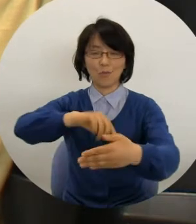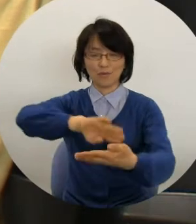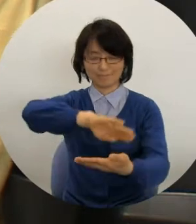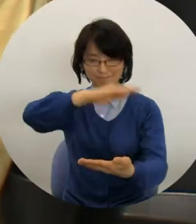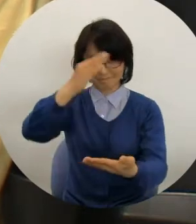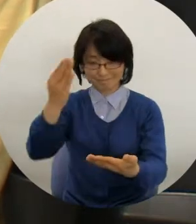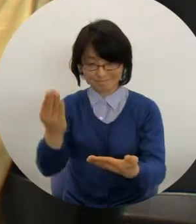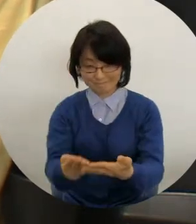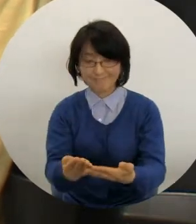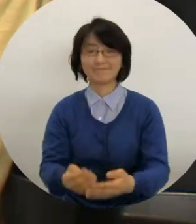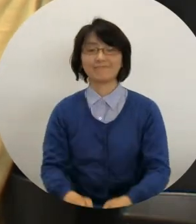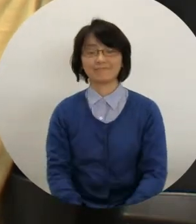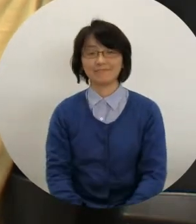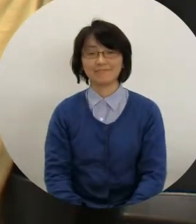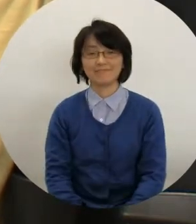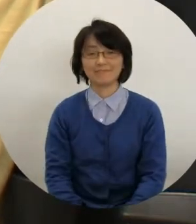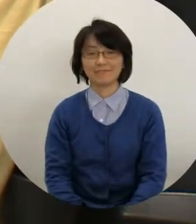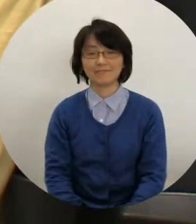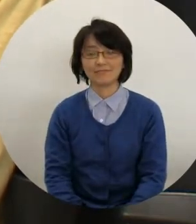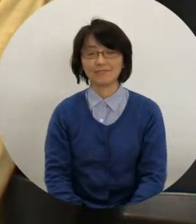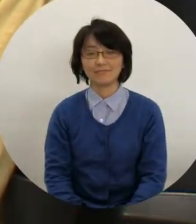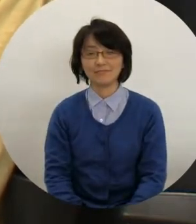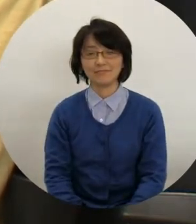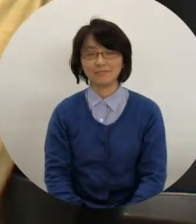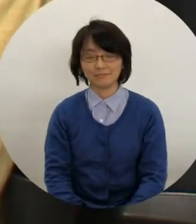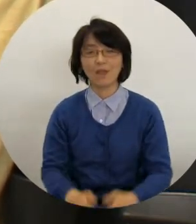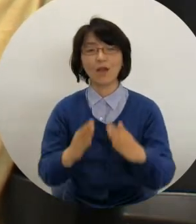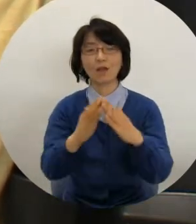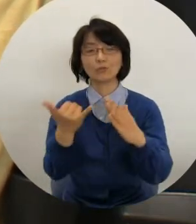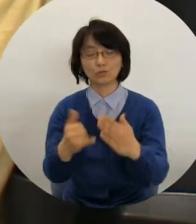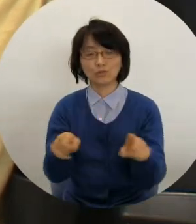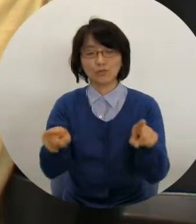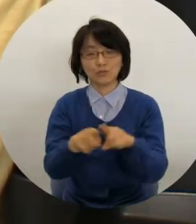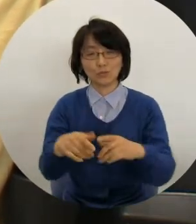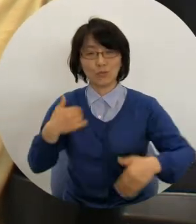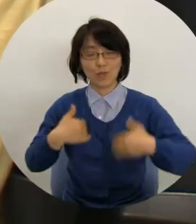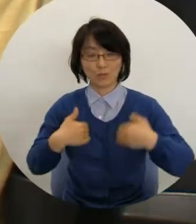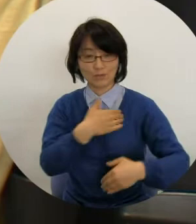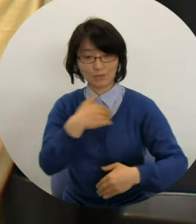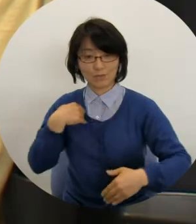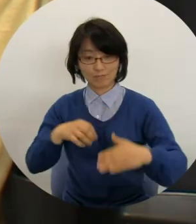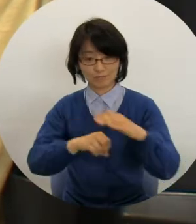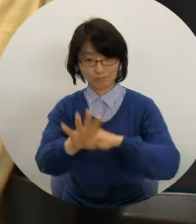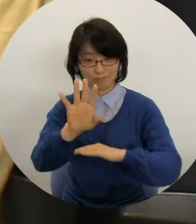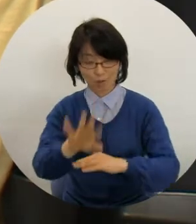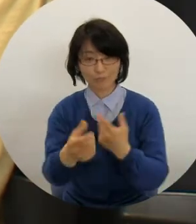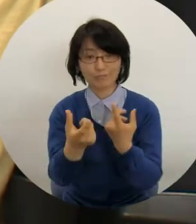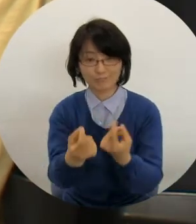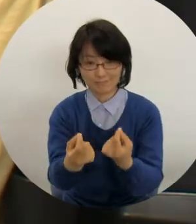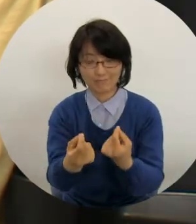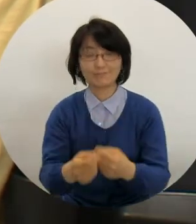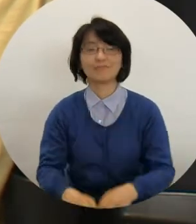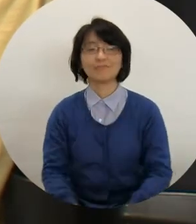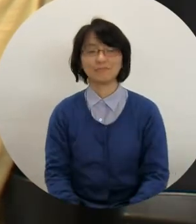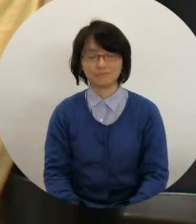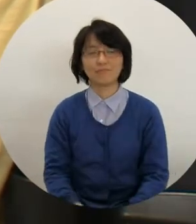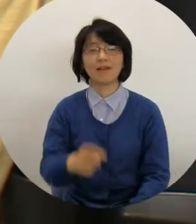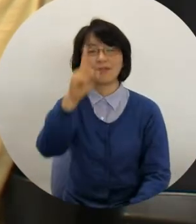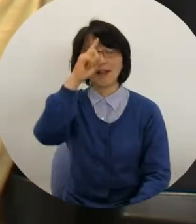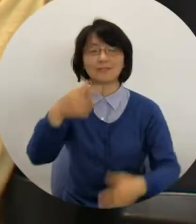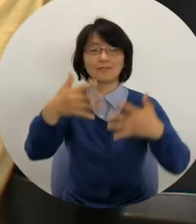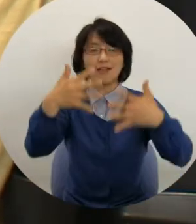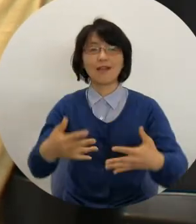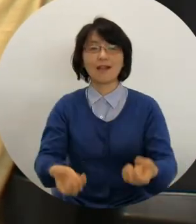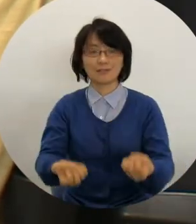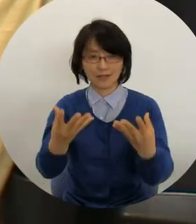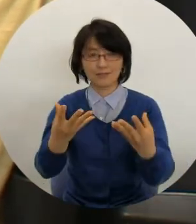さんとなりそうですね。はい。そして今年は家族で楽しめる企画もあるということなんですが、 はい、なかなか高崎映画